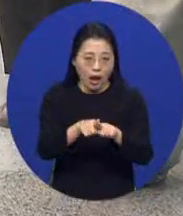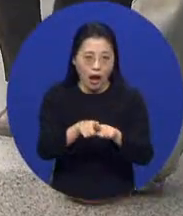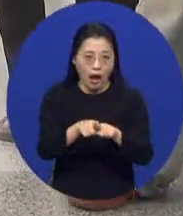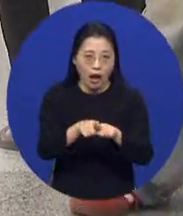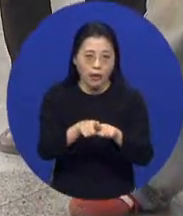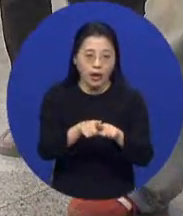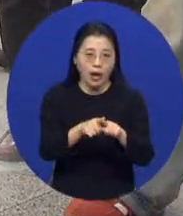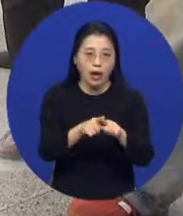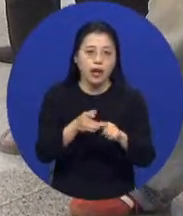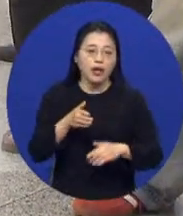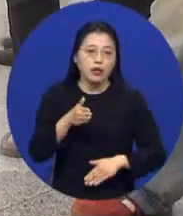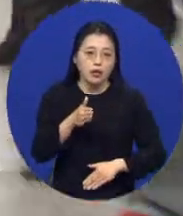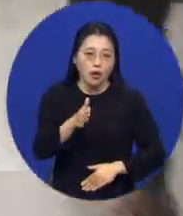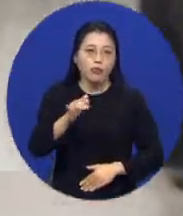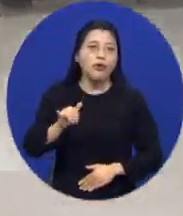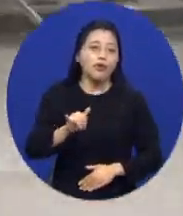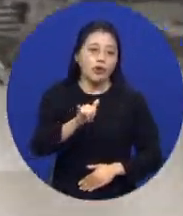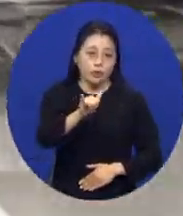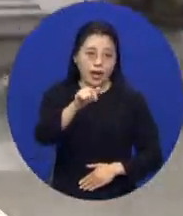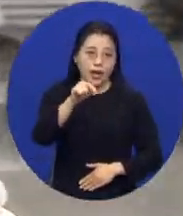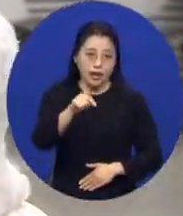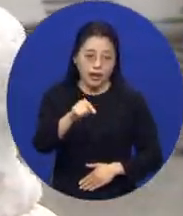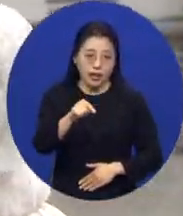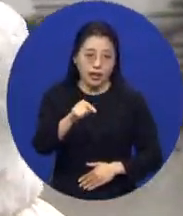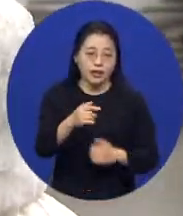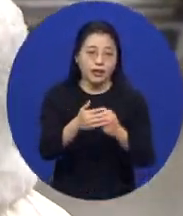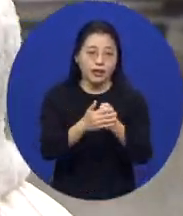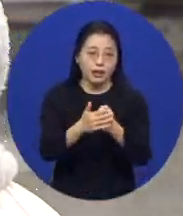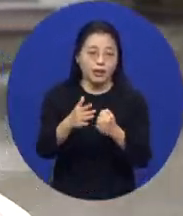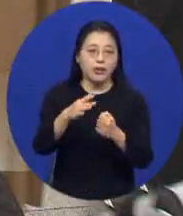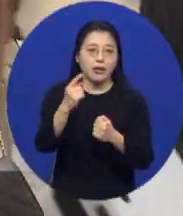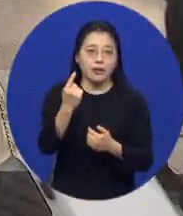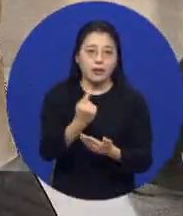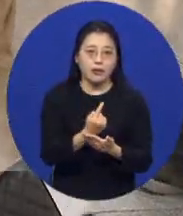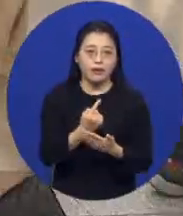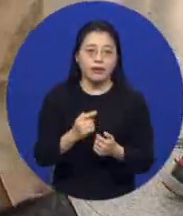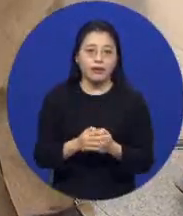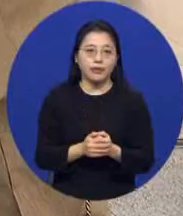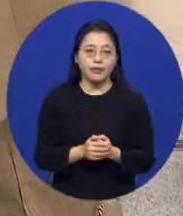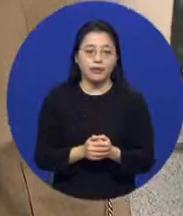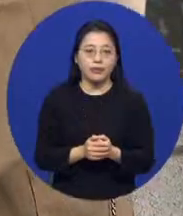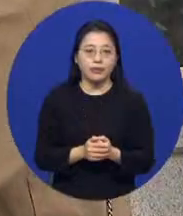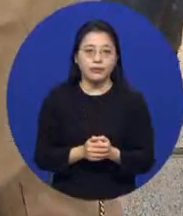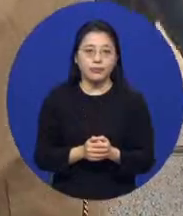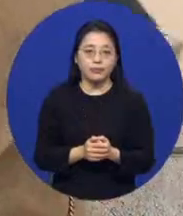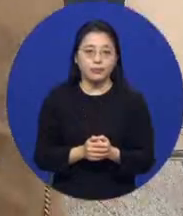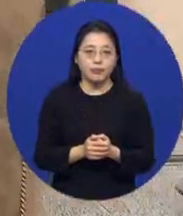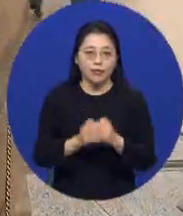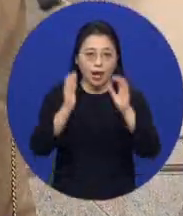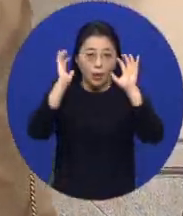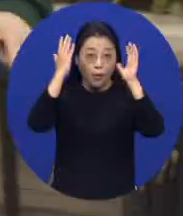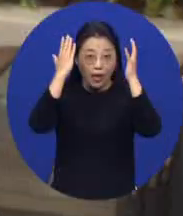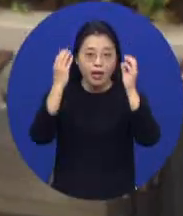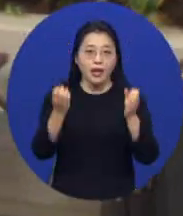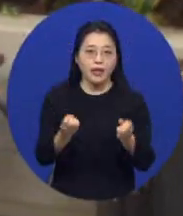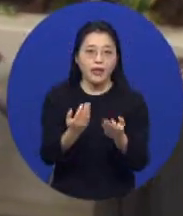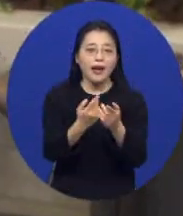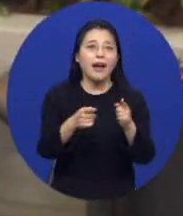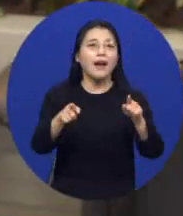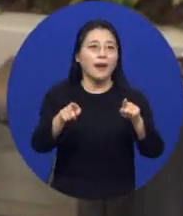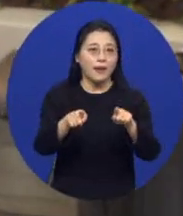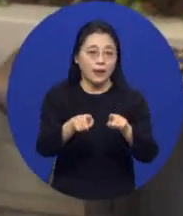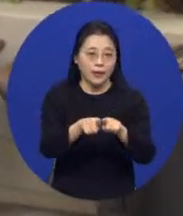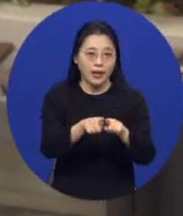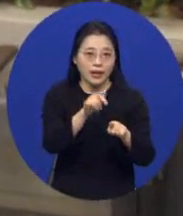상품으로 발려인 33명과 반려견 18 마리가 제주를 찾은 겁니다 환영행사와 함께 연말까지